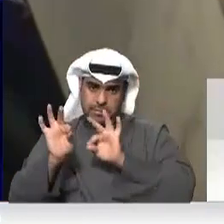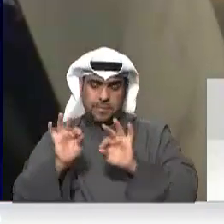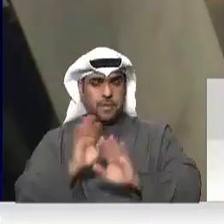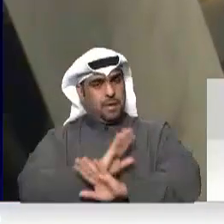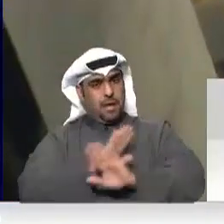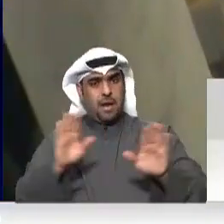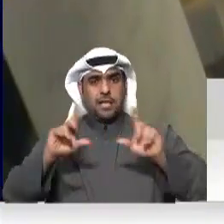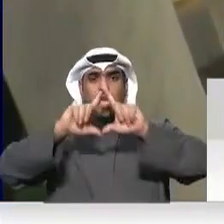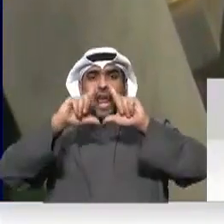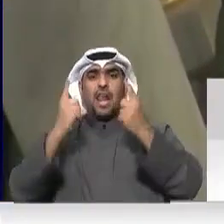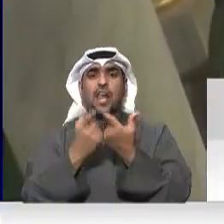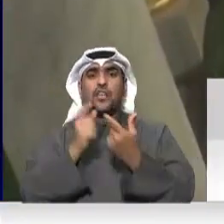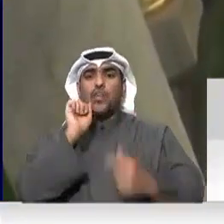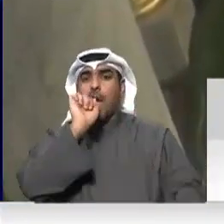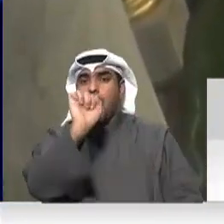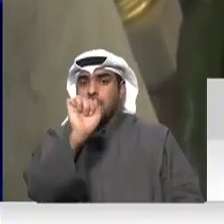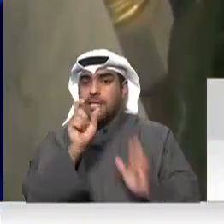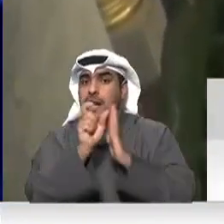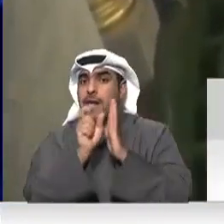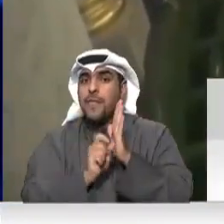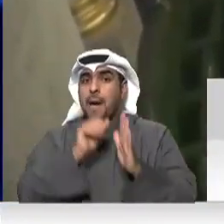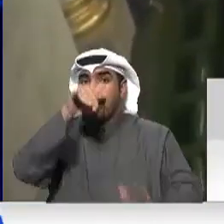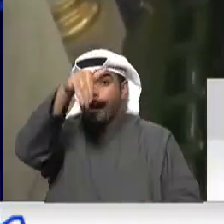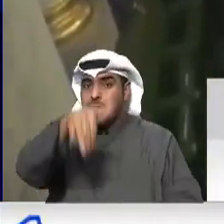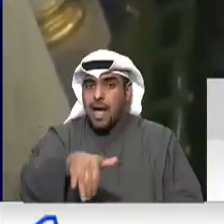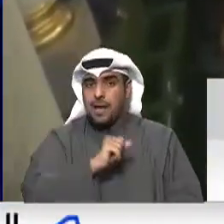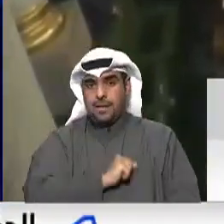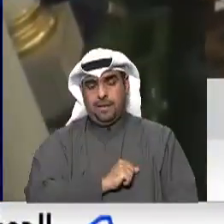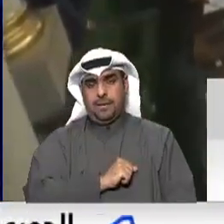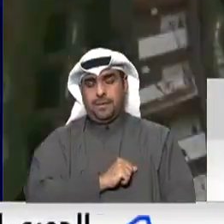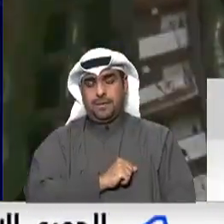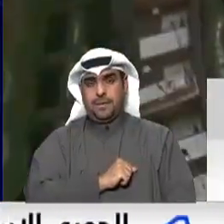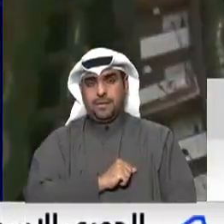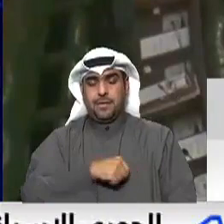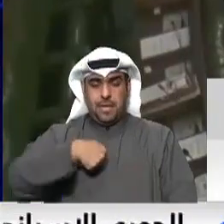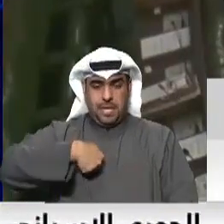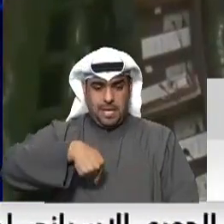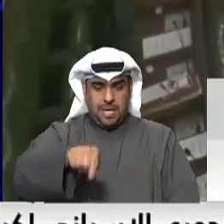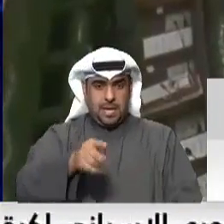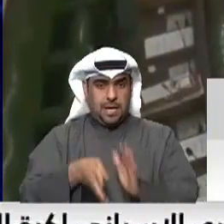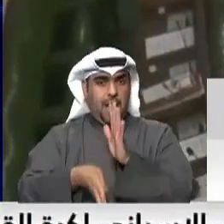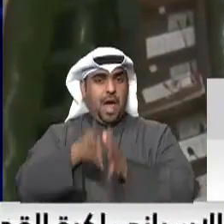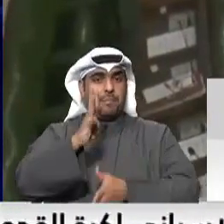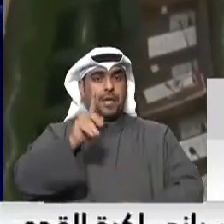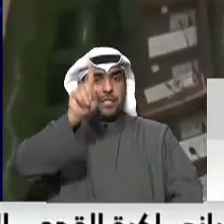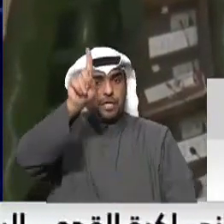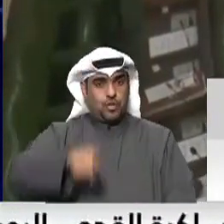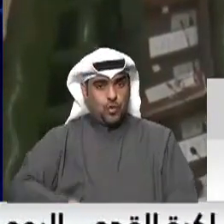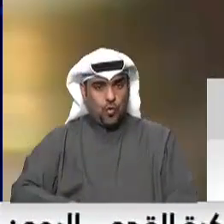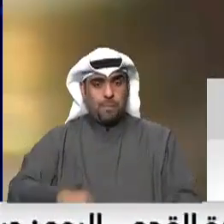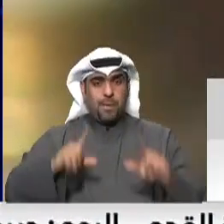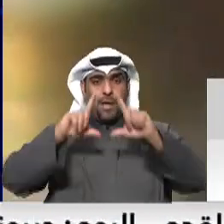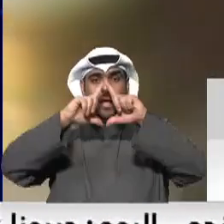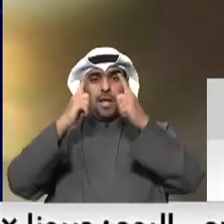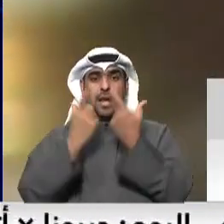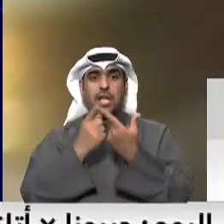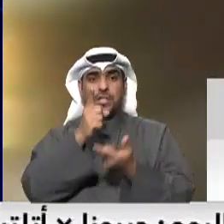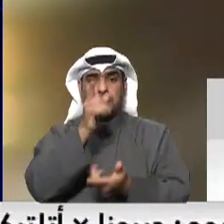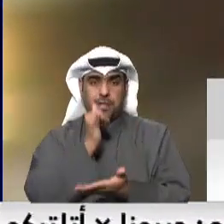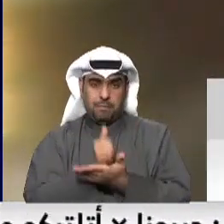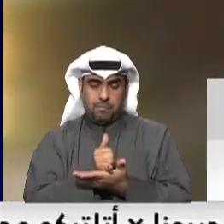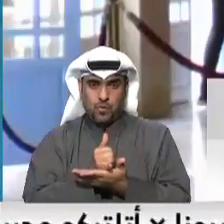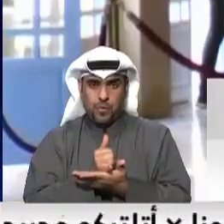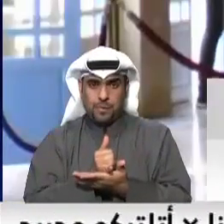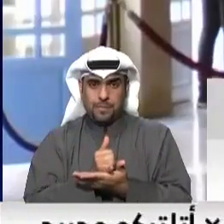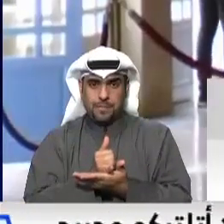اللجنة، وستتولى تنظيم عملها في غضون أسبوعين حسب رئيس مجلس نواب الشعب الجديد.